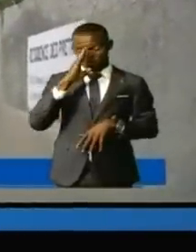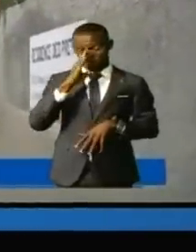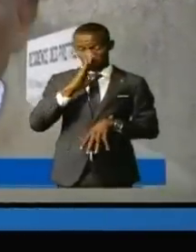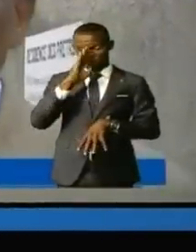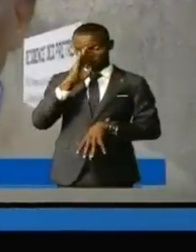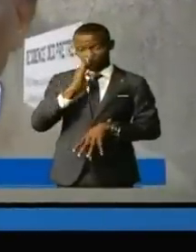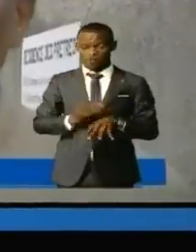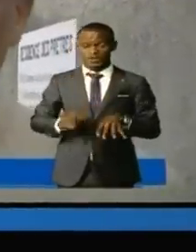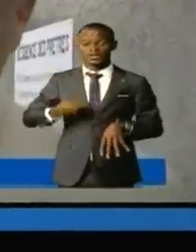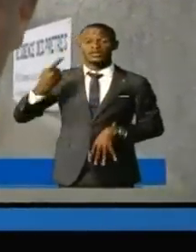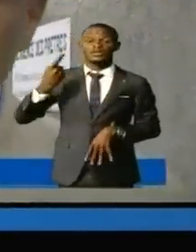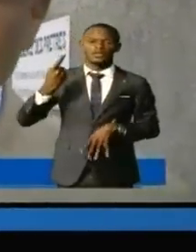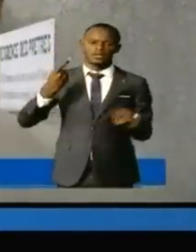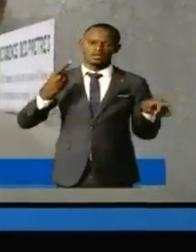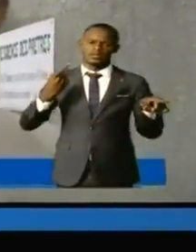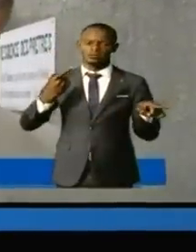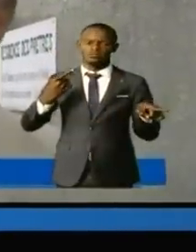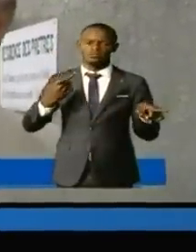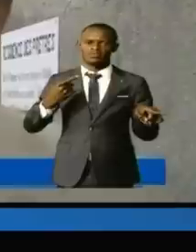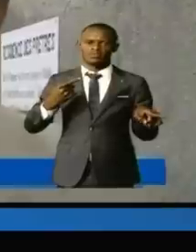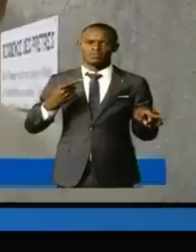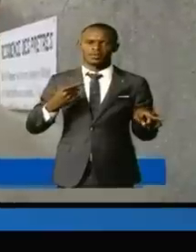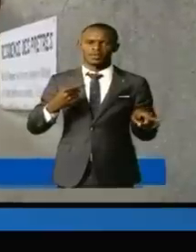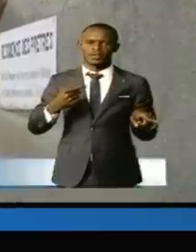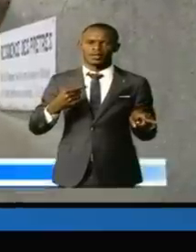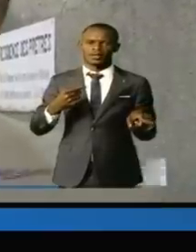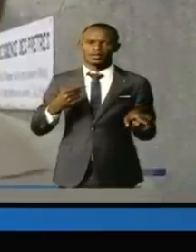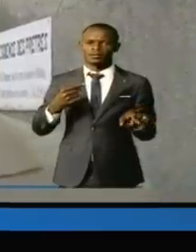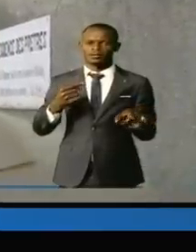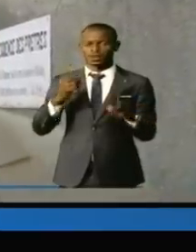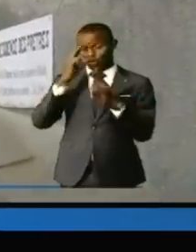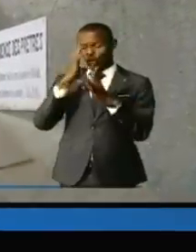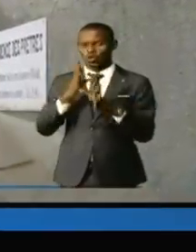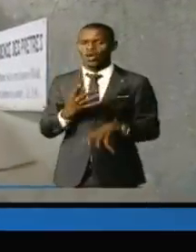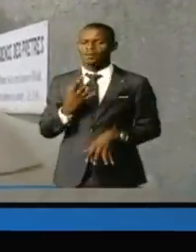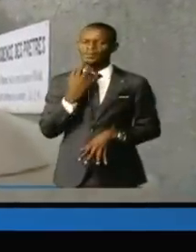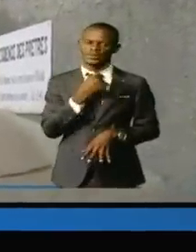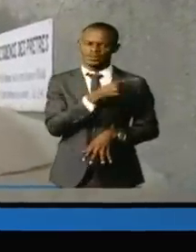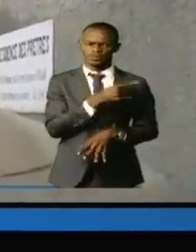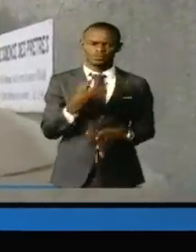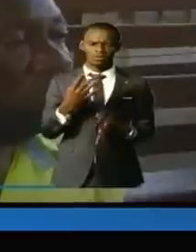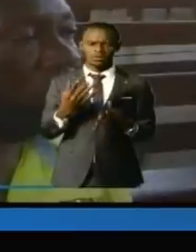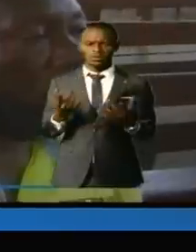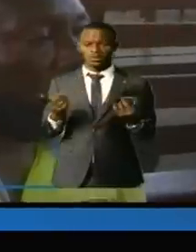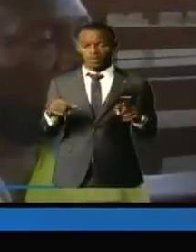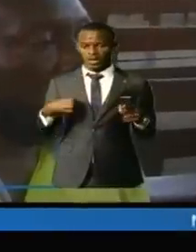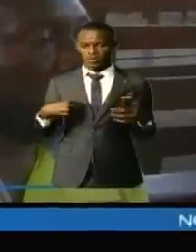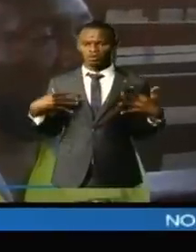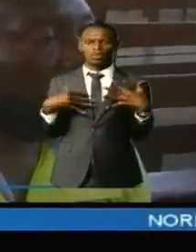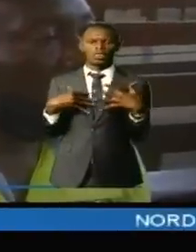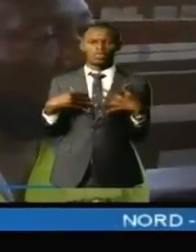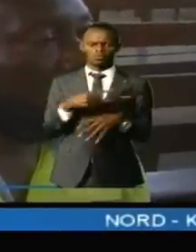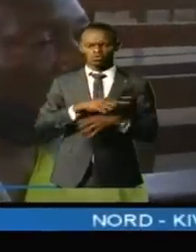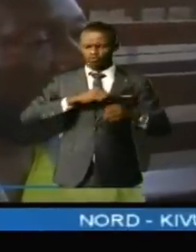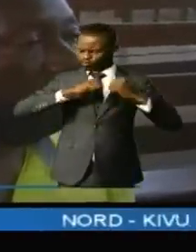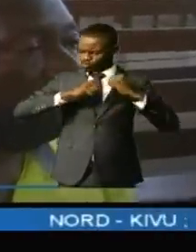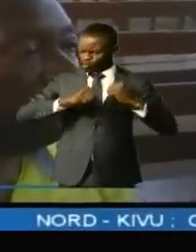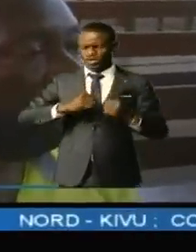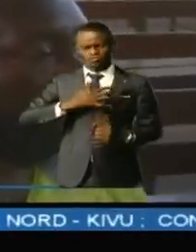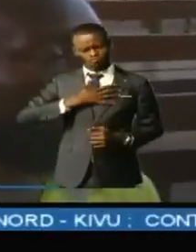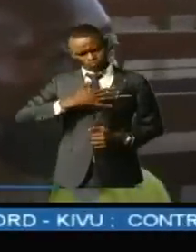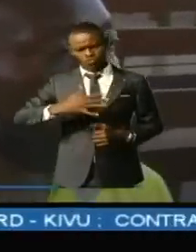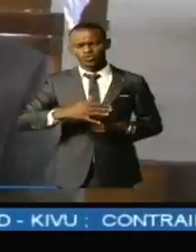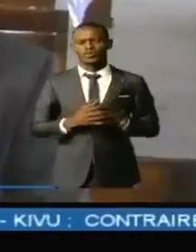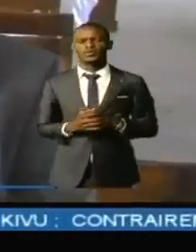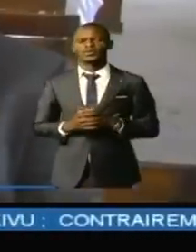l'UDPS. Donc c'était un courageux. Quand nous on avait peur, lui n'avait pas peur. Il a lutté pendant autant d'années. Nous avons